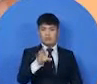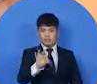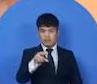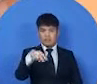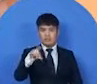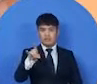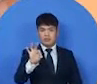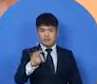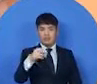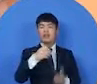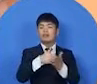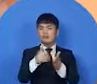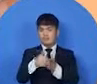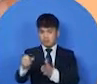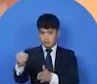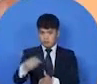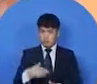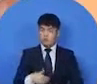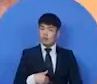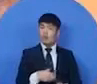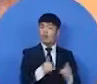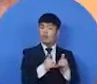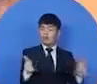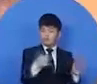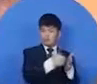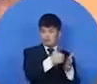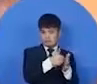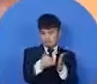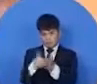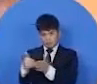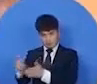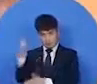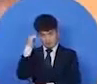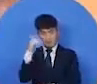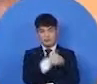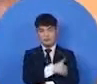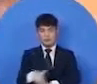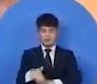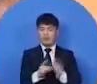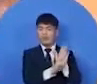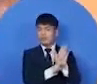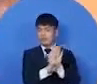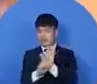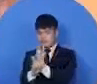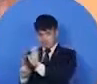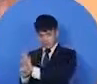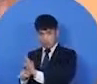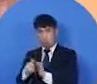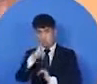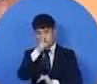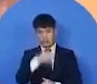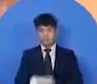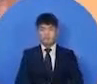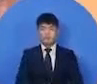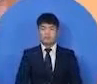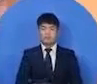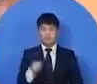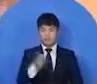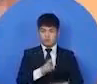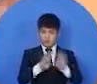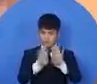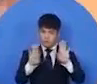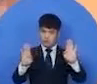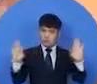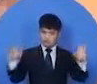까도 등 운정 민어 연구서 회원 의 민화 작품 40년 점이 전시된 는데요 특히 전시연계 민화 체험 프로그램을 운영할